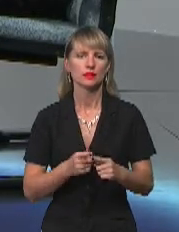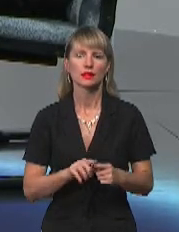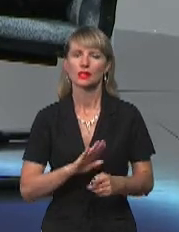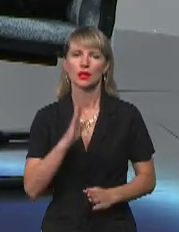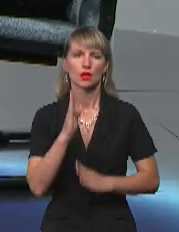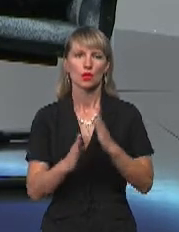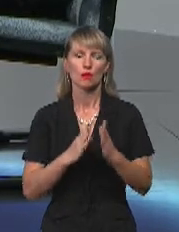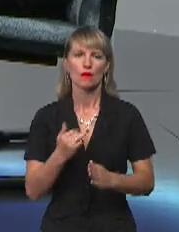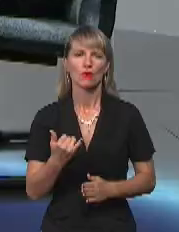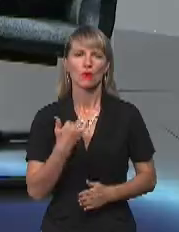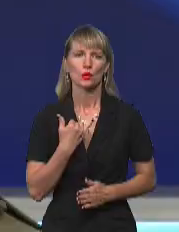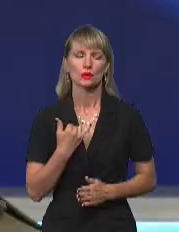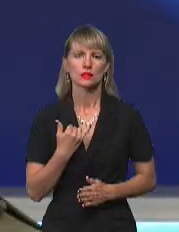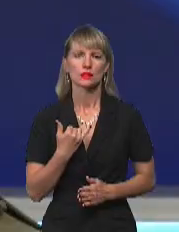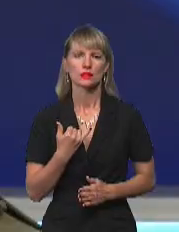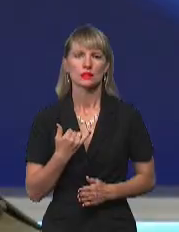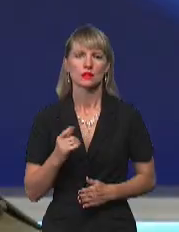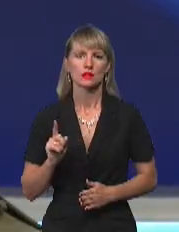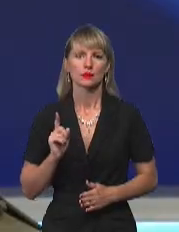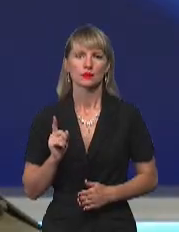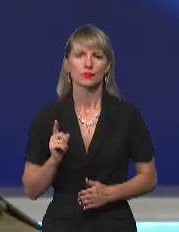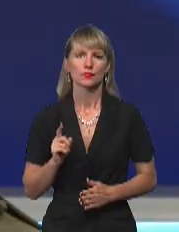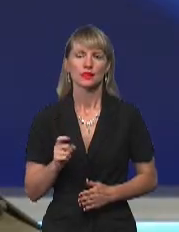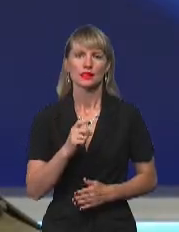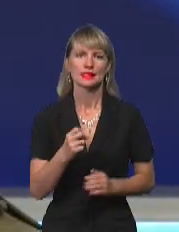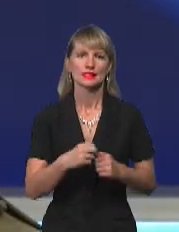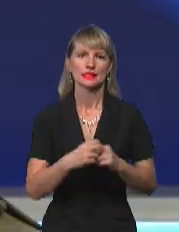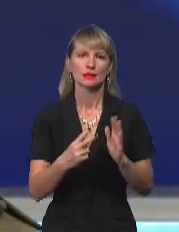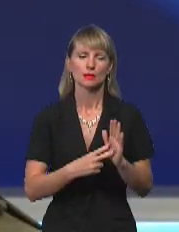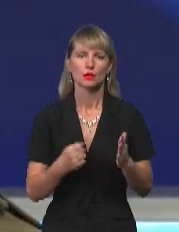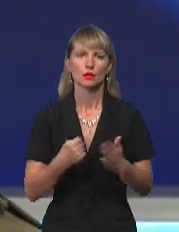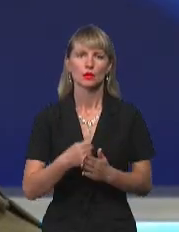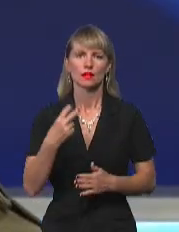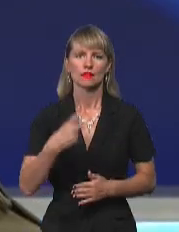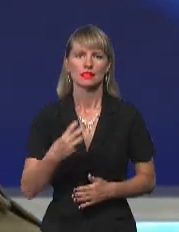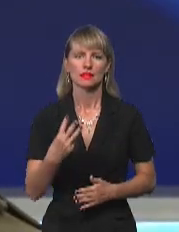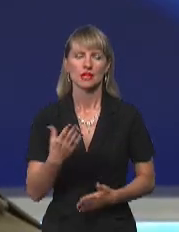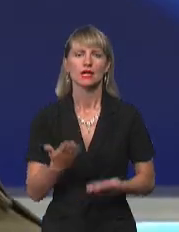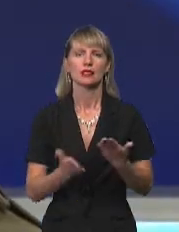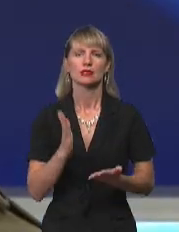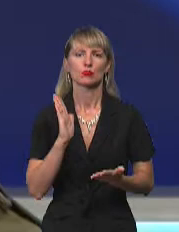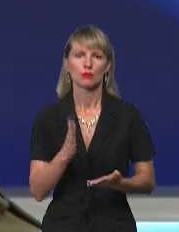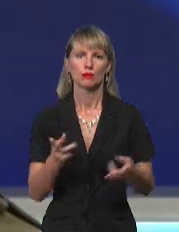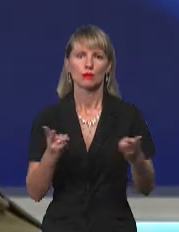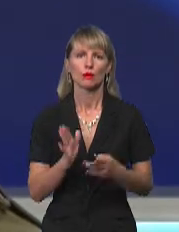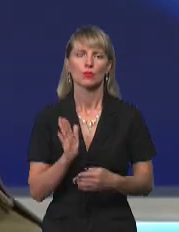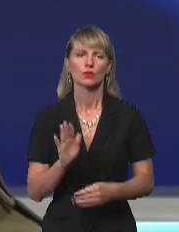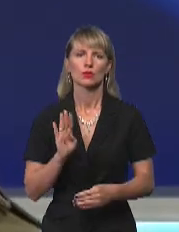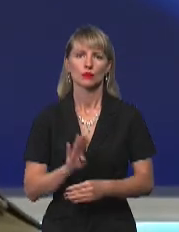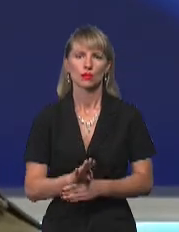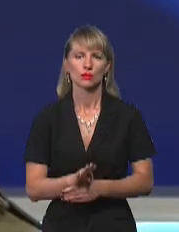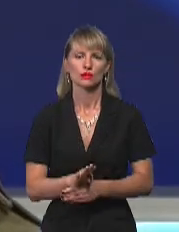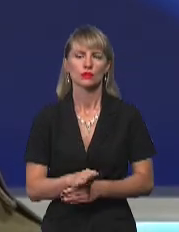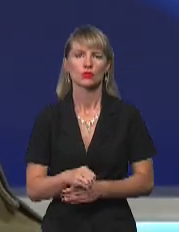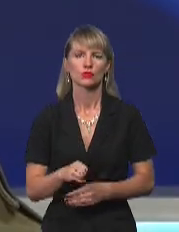зміна. Ми службу виконуємо з охорони громадського порядку з 17 до 23 години. А якщо така буде необхідність і будуть відповідні розпорядження,